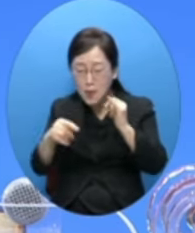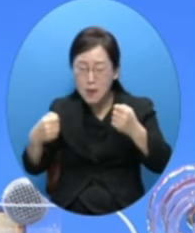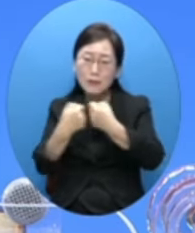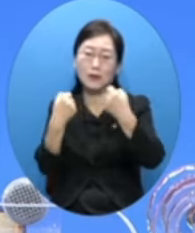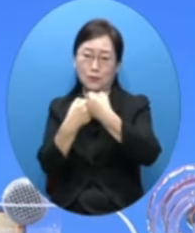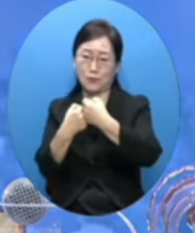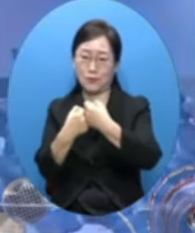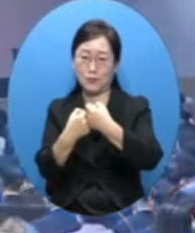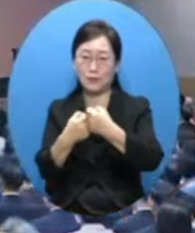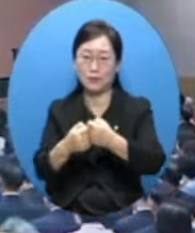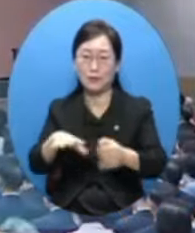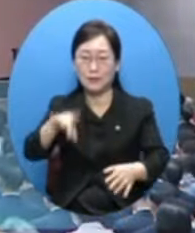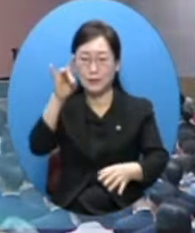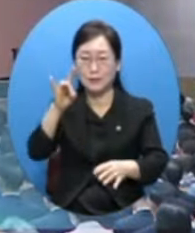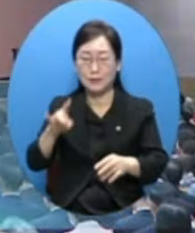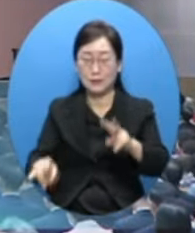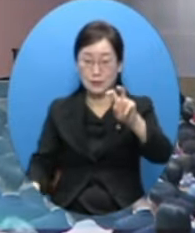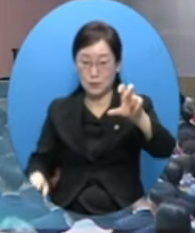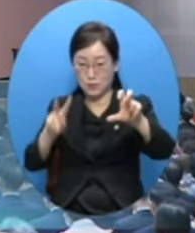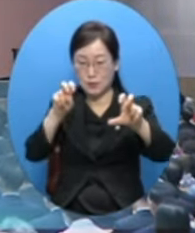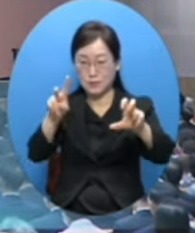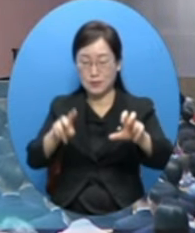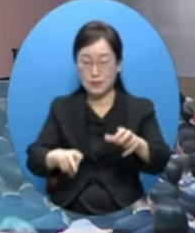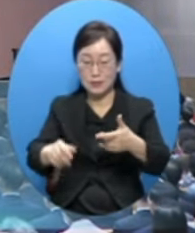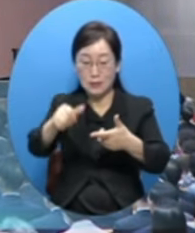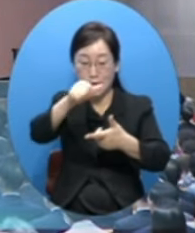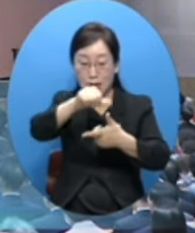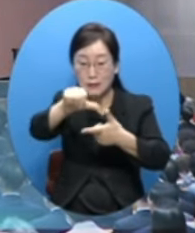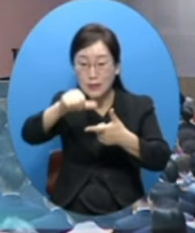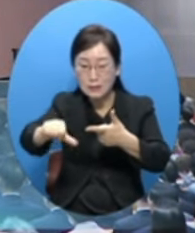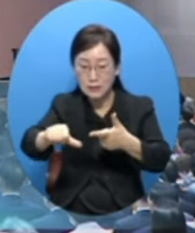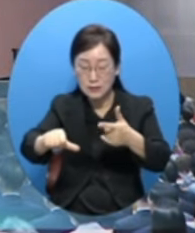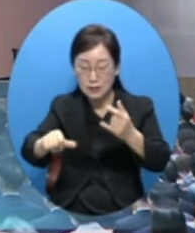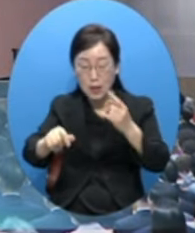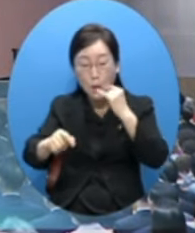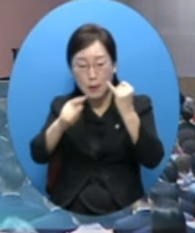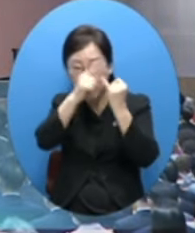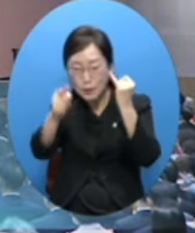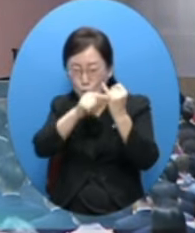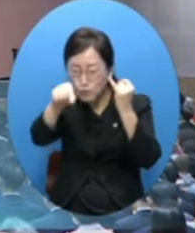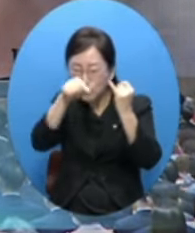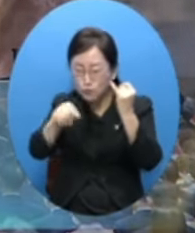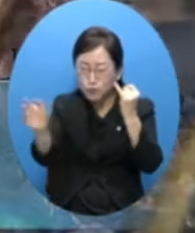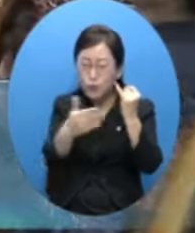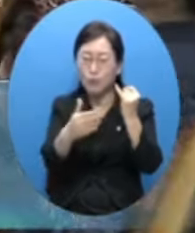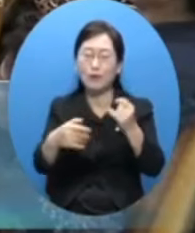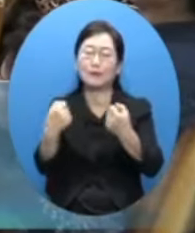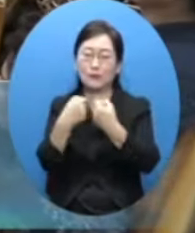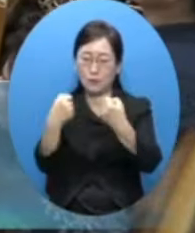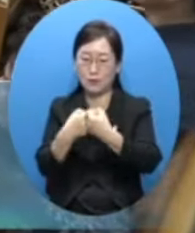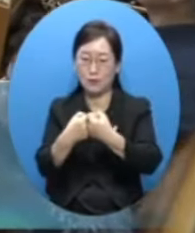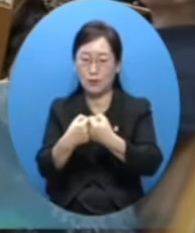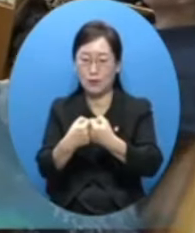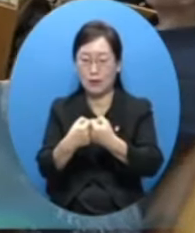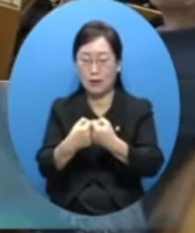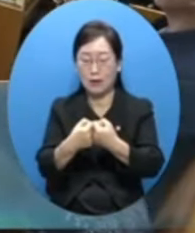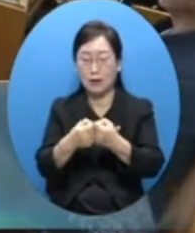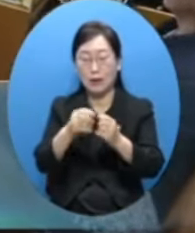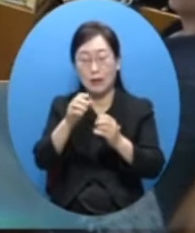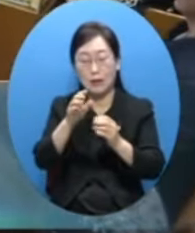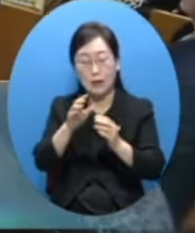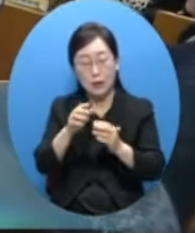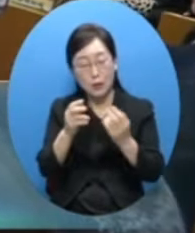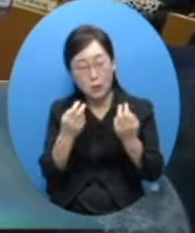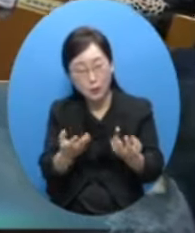창세기 25장 20절입니다. 그 아들들이 그의 태 속에서 서로 싸우는지라. 그가 이르되 이럴 경우에는 내가